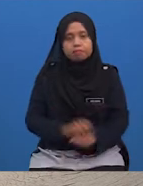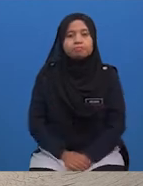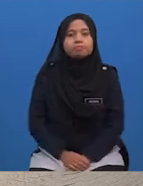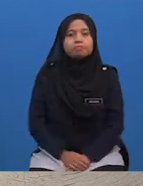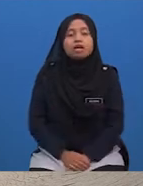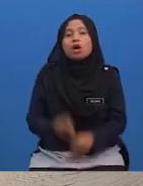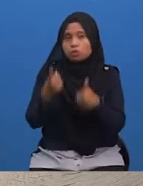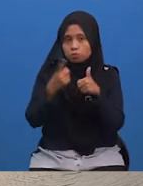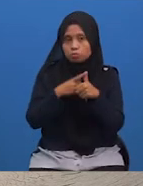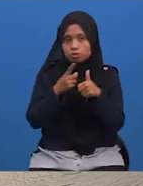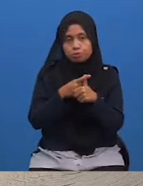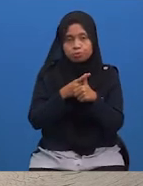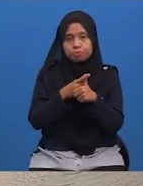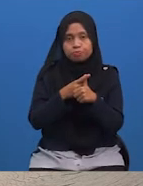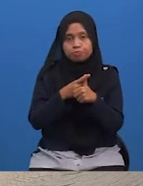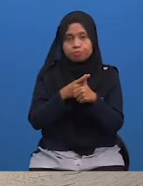Yang pertama,